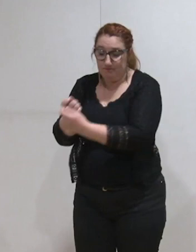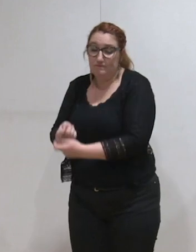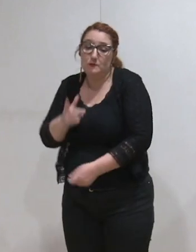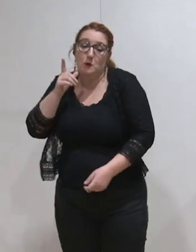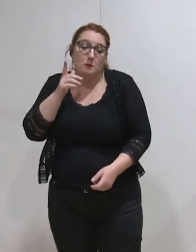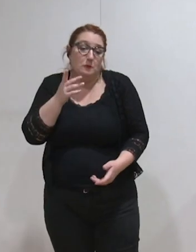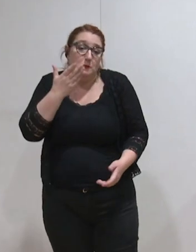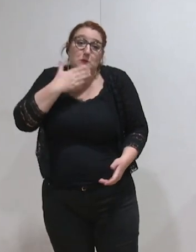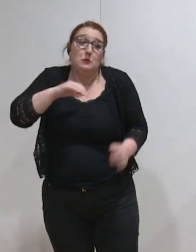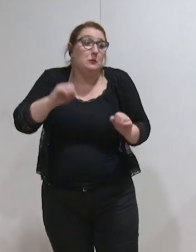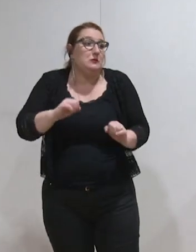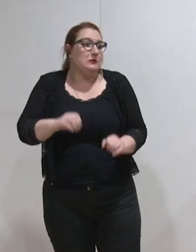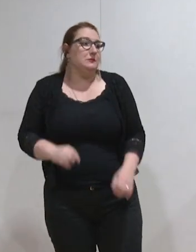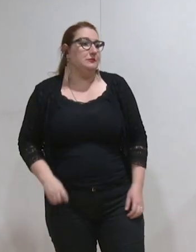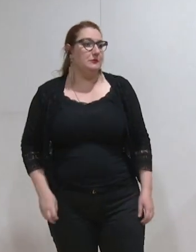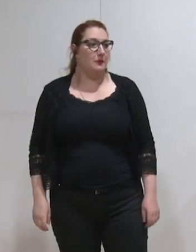voilà